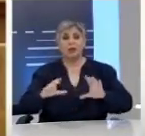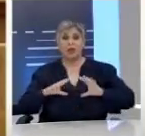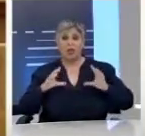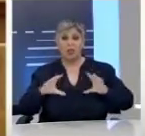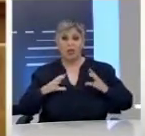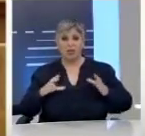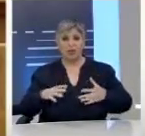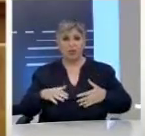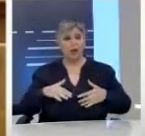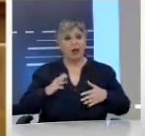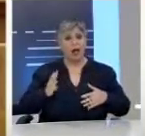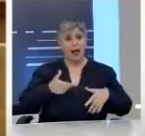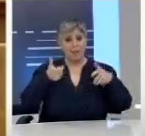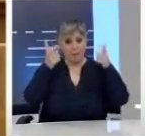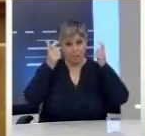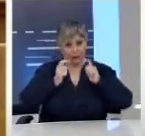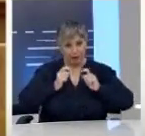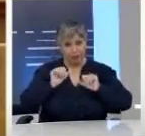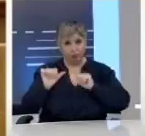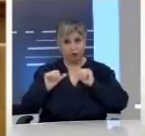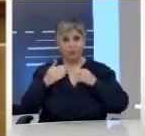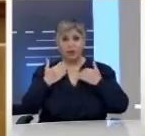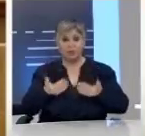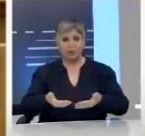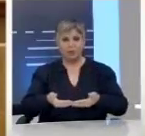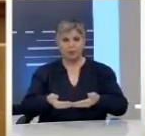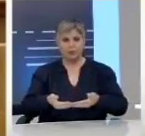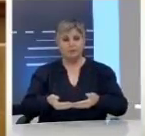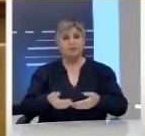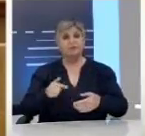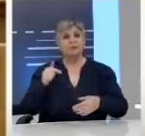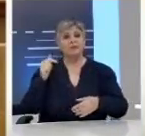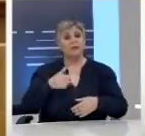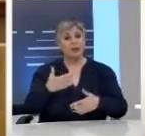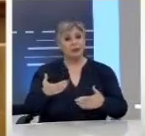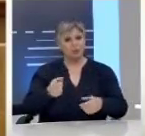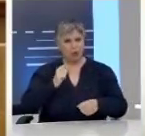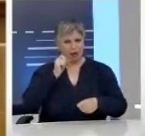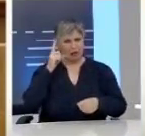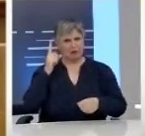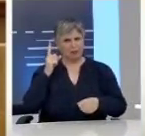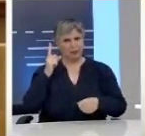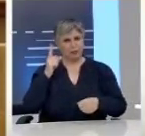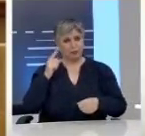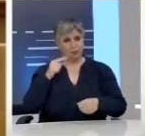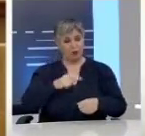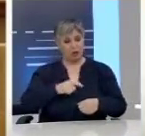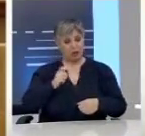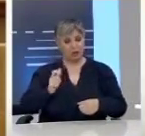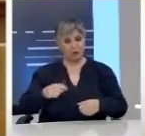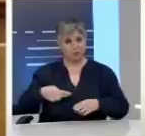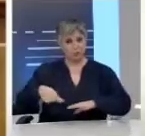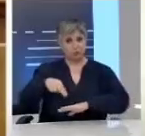εύκολο να αρχόσαστε στην αίθουσα του Κοινοβουλίου, να επικαλείστε τους ειδικούς επιστήμονες και